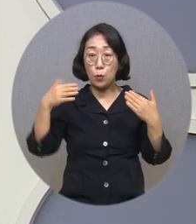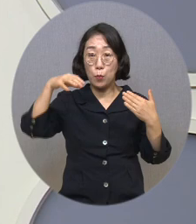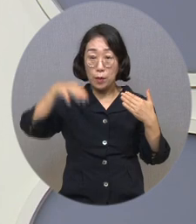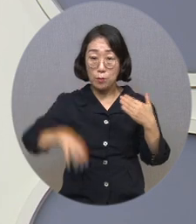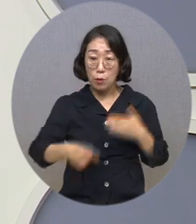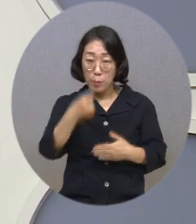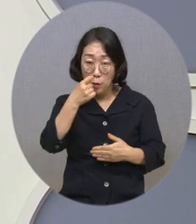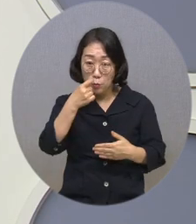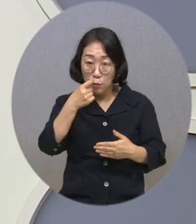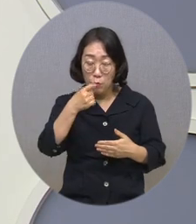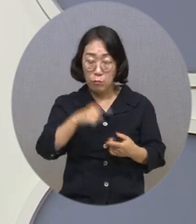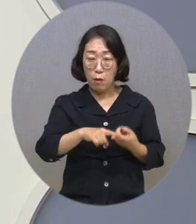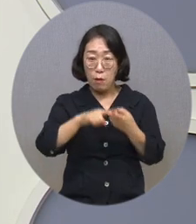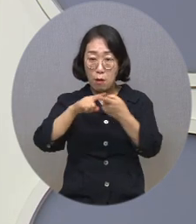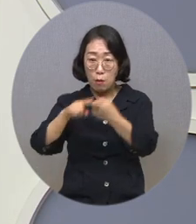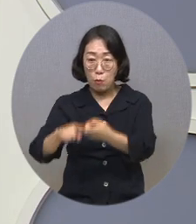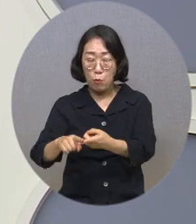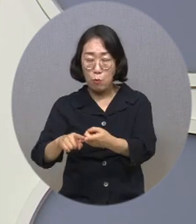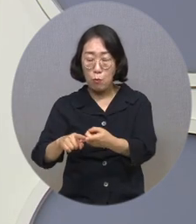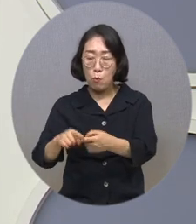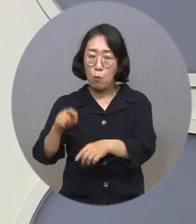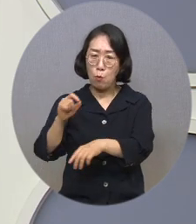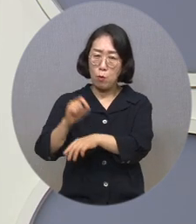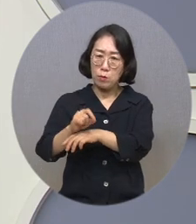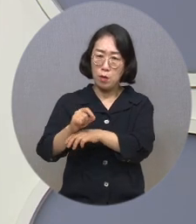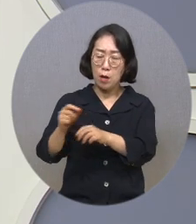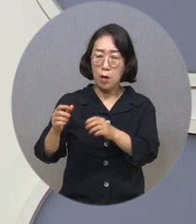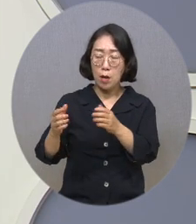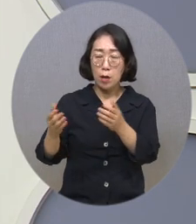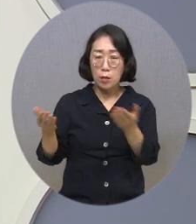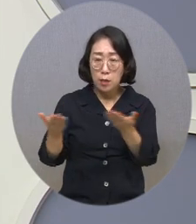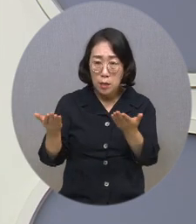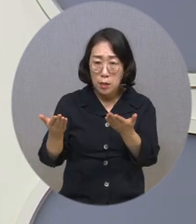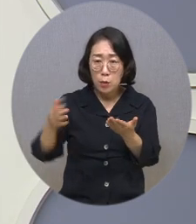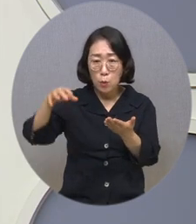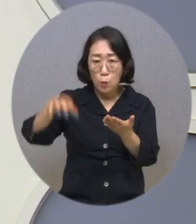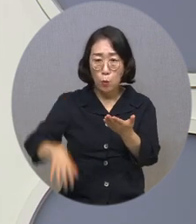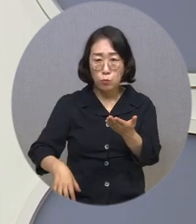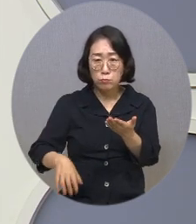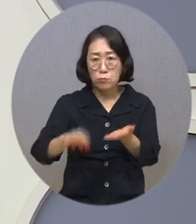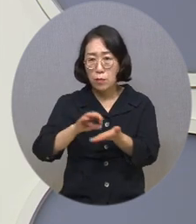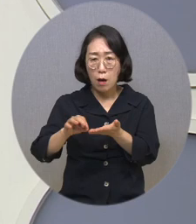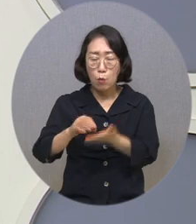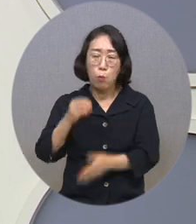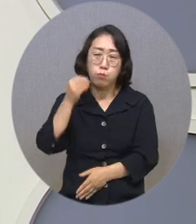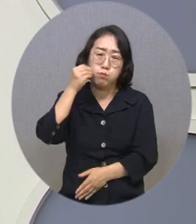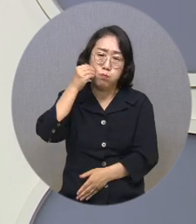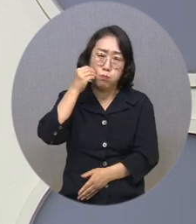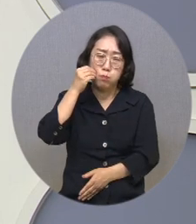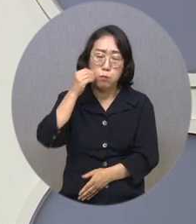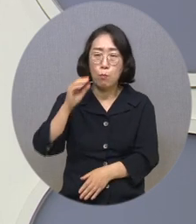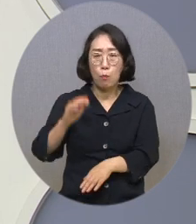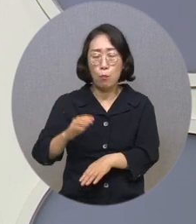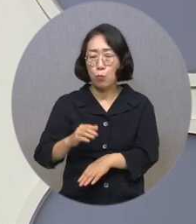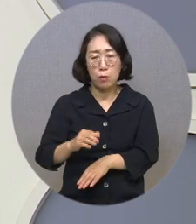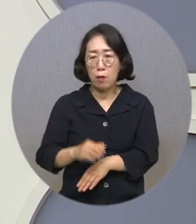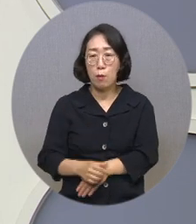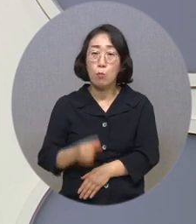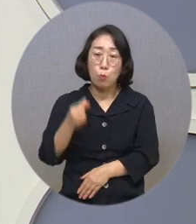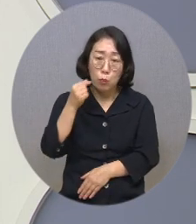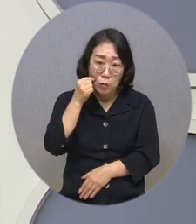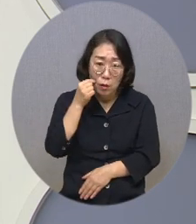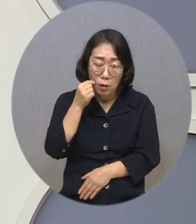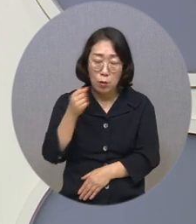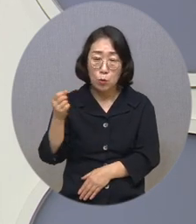거를 직장에서 거의 써먹을 수도 없는 다시 받아야 되는 이런 입장입니다. 또 하나는 이제 그걸 가르치는 우리